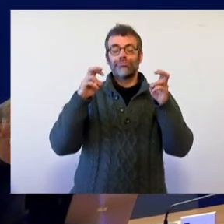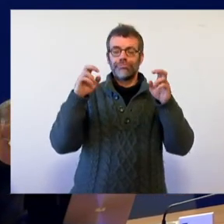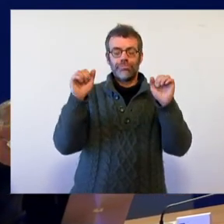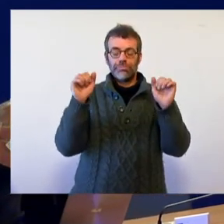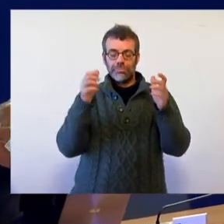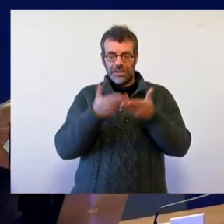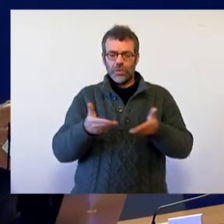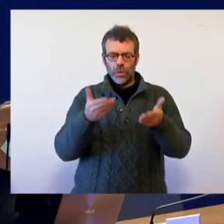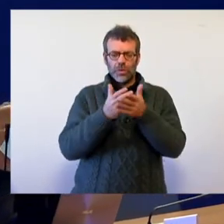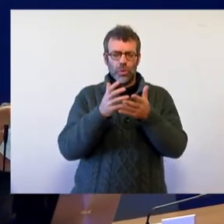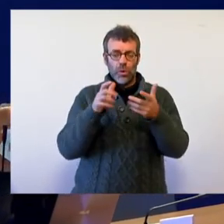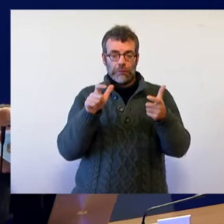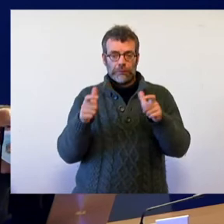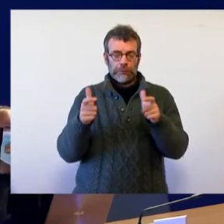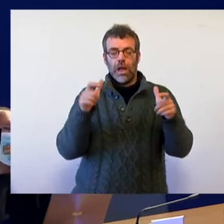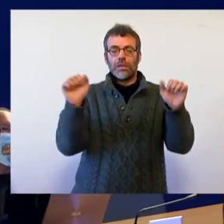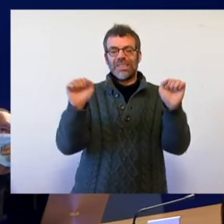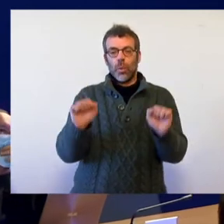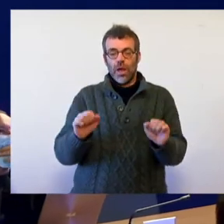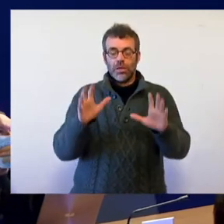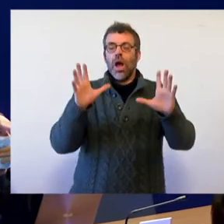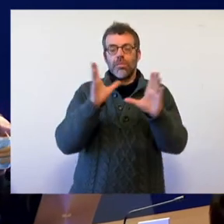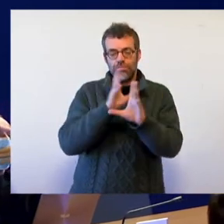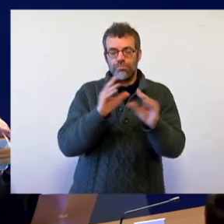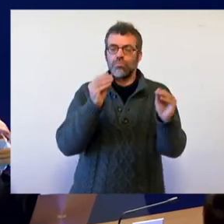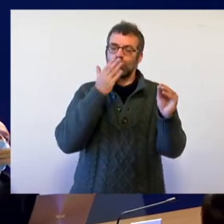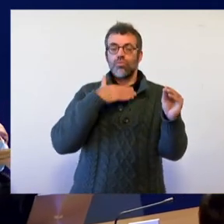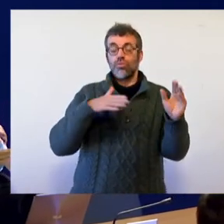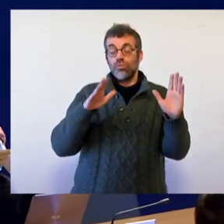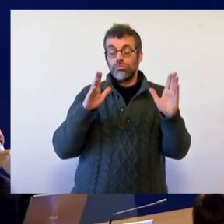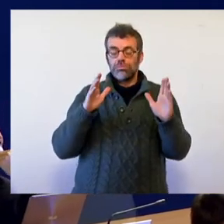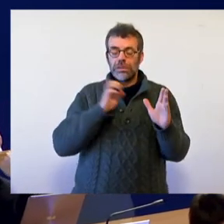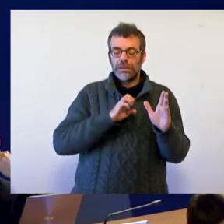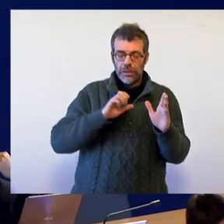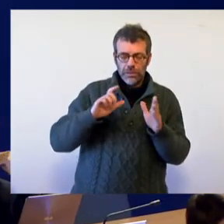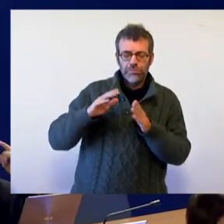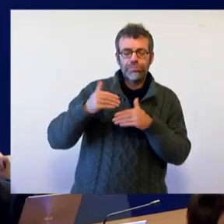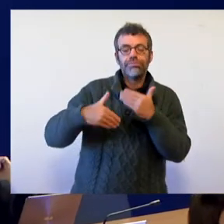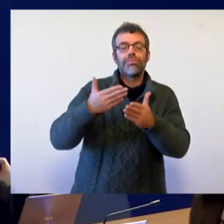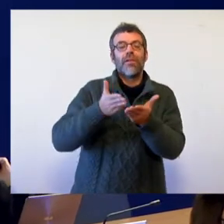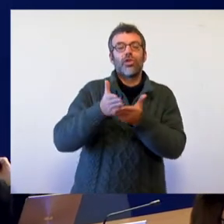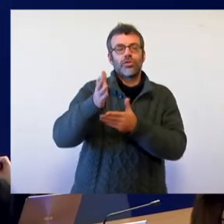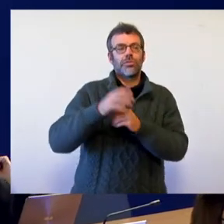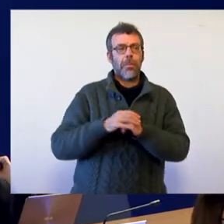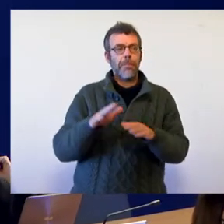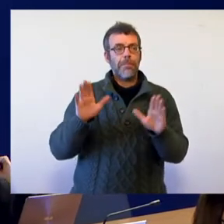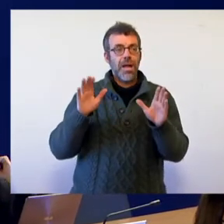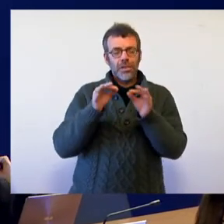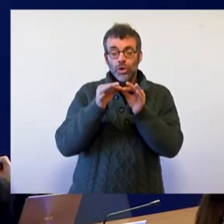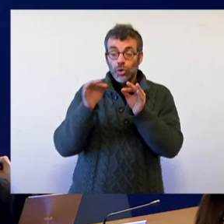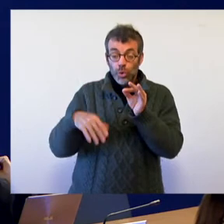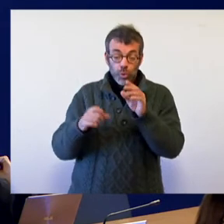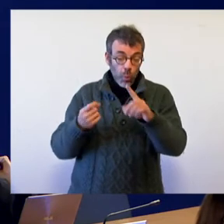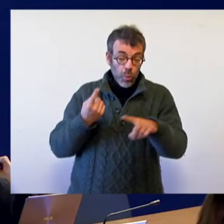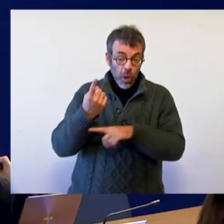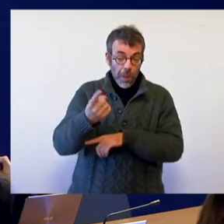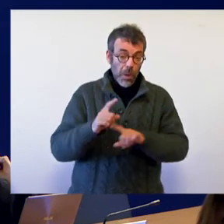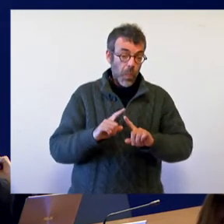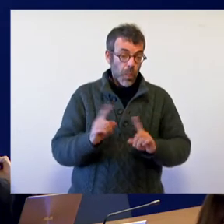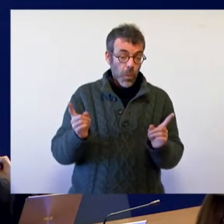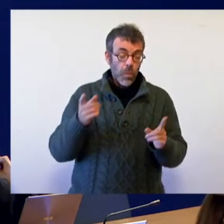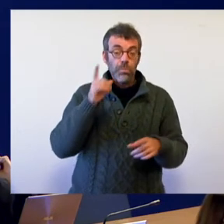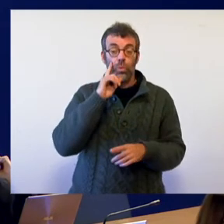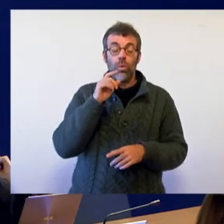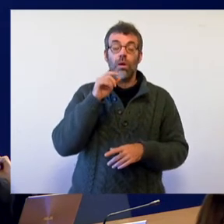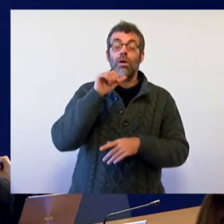situation. Ça, c'est une première chose. Par contre, comme vous le savez, ce n'est pas une solution pérenne, puisque une heure plus